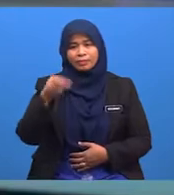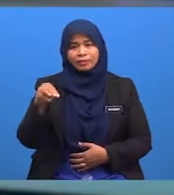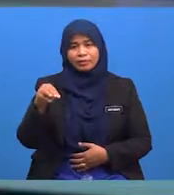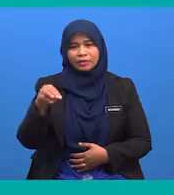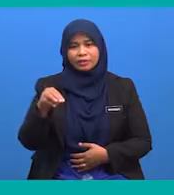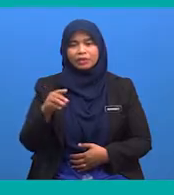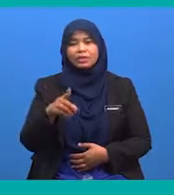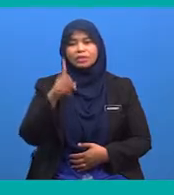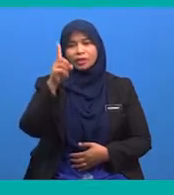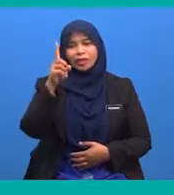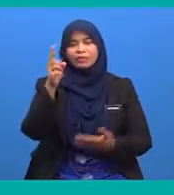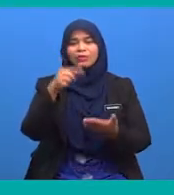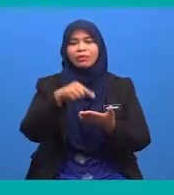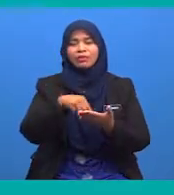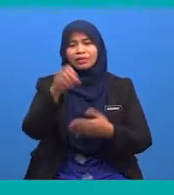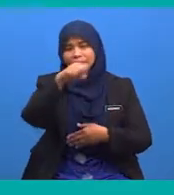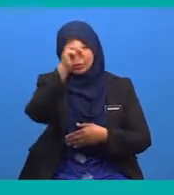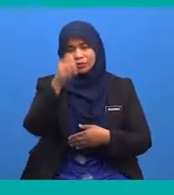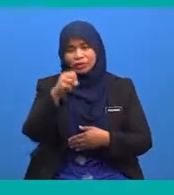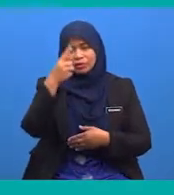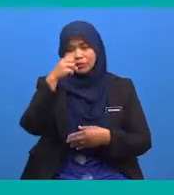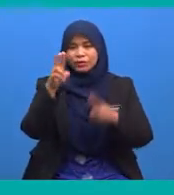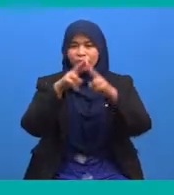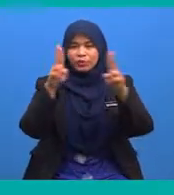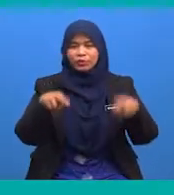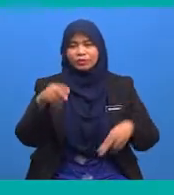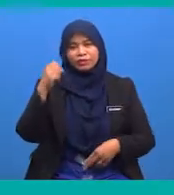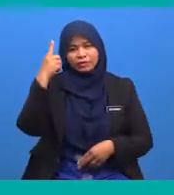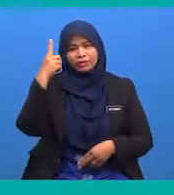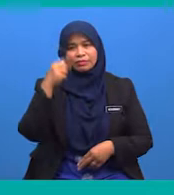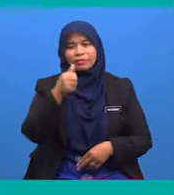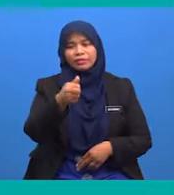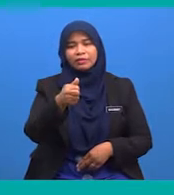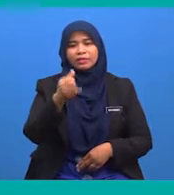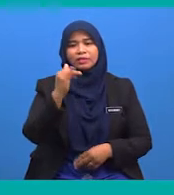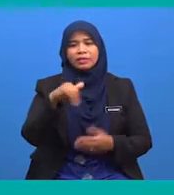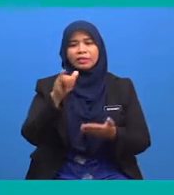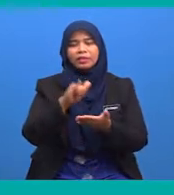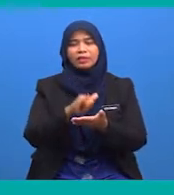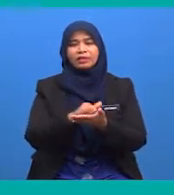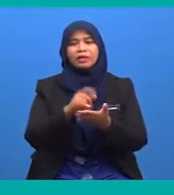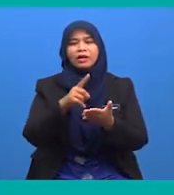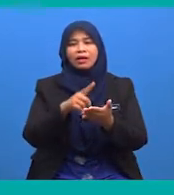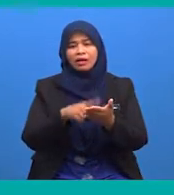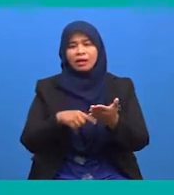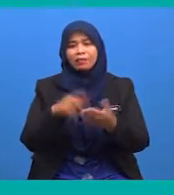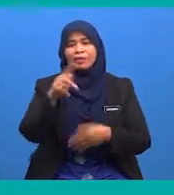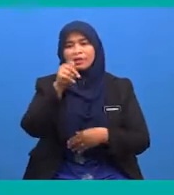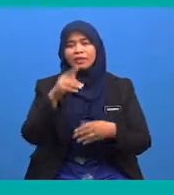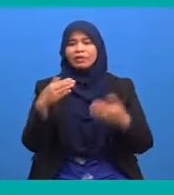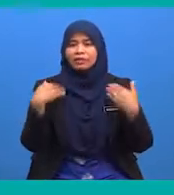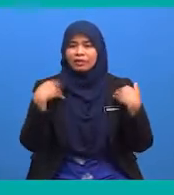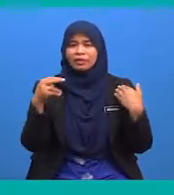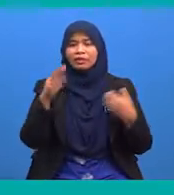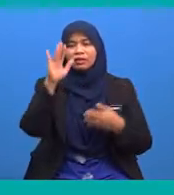Murid-murid, satu lagi soalan untuk menguji kefahaman anda, iaitu apakah keadaan